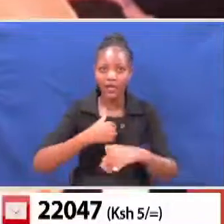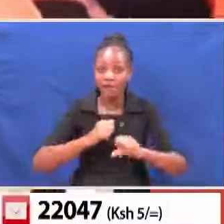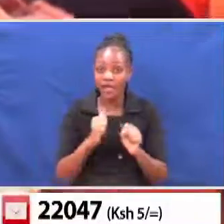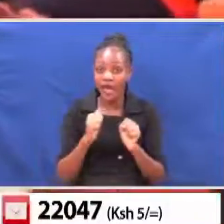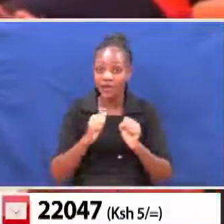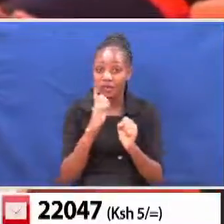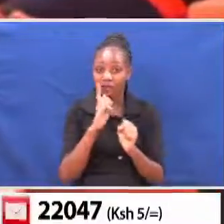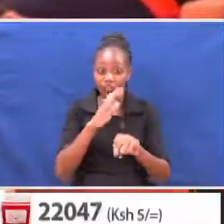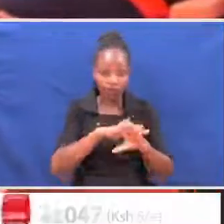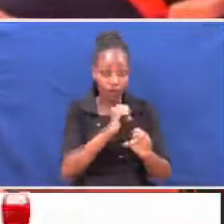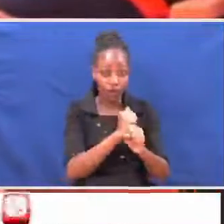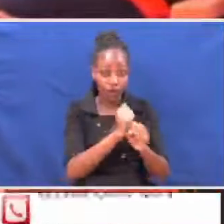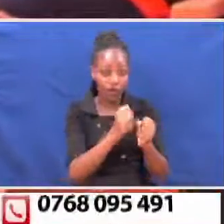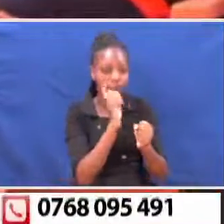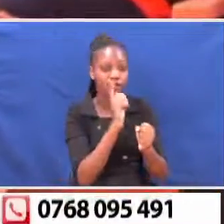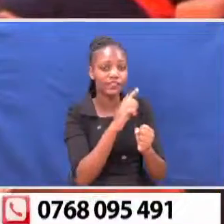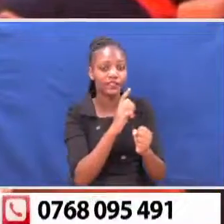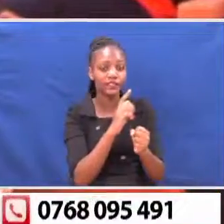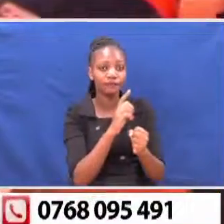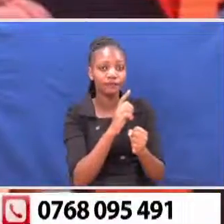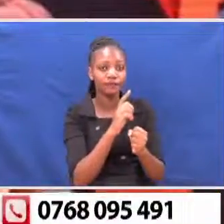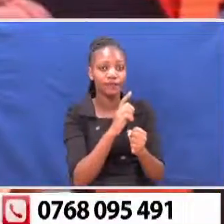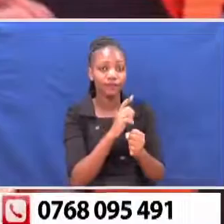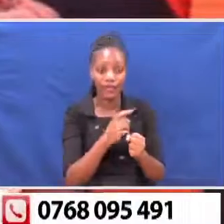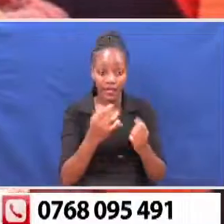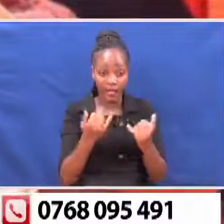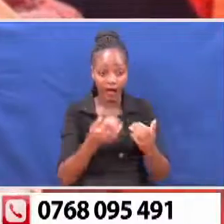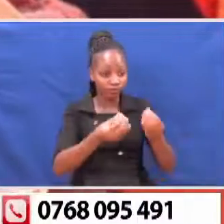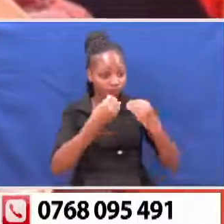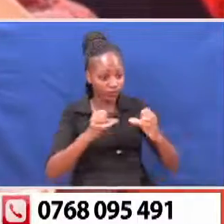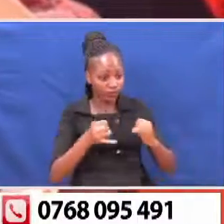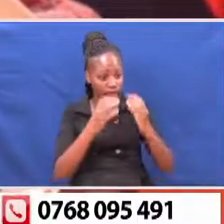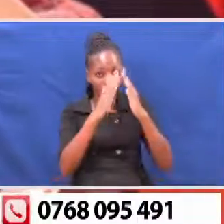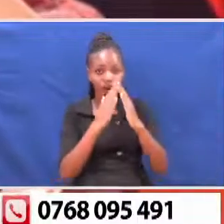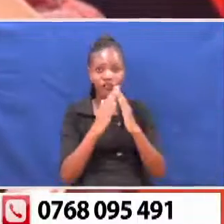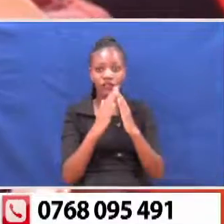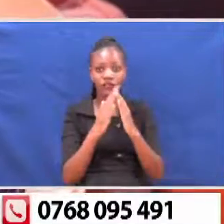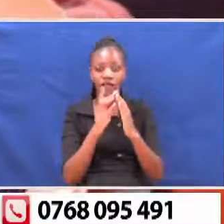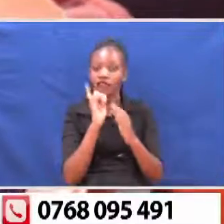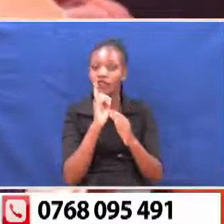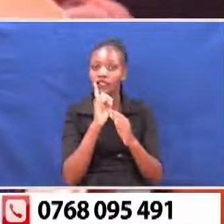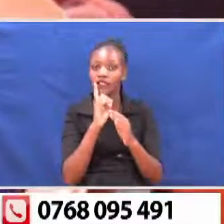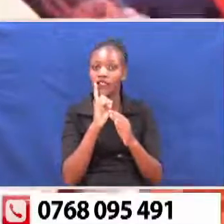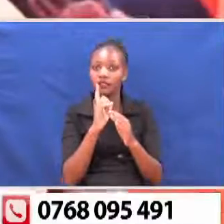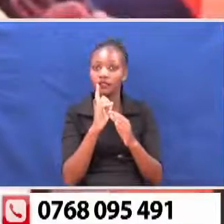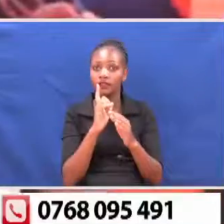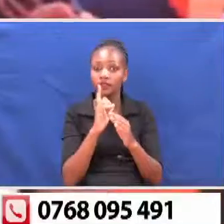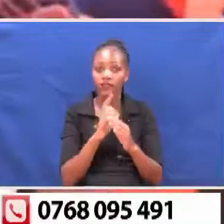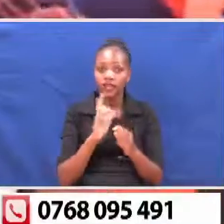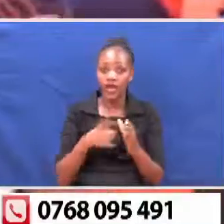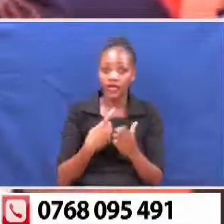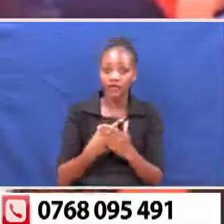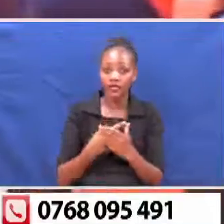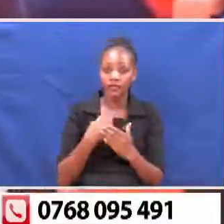kazi mzuri yenye mlifanya kunitoa kwa nyumba yenye nilikuwa naishi. Sasa hii nyumba yenye niko na furaha tena sana.